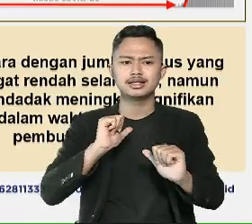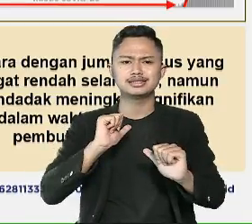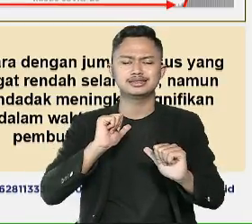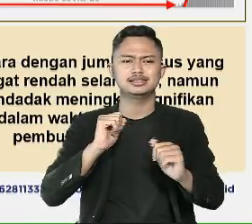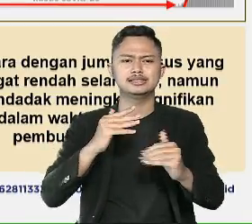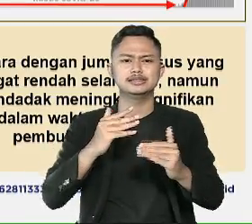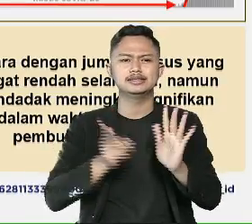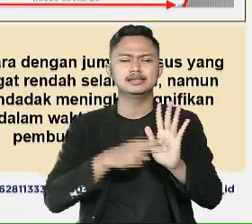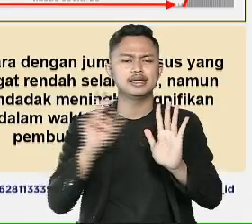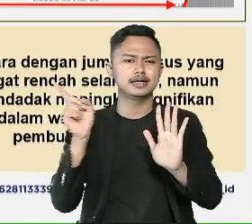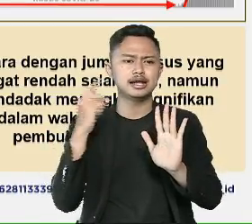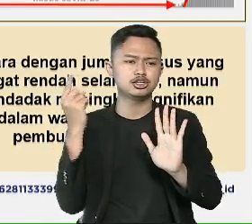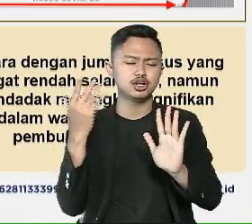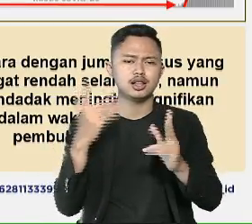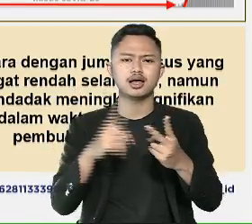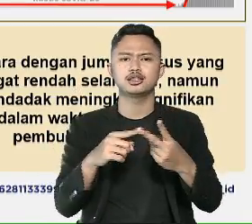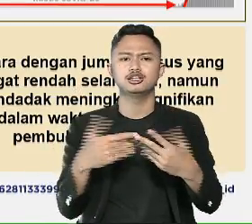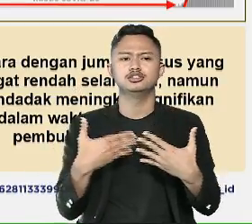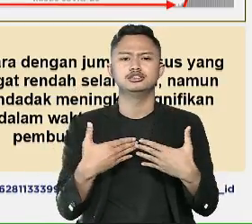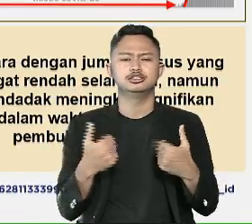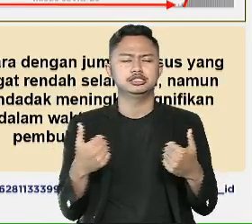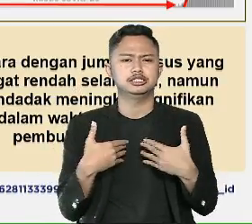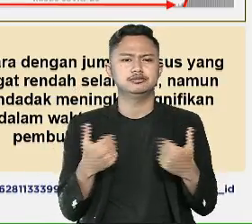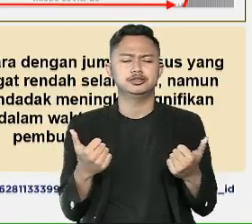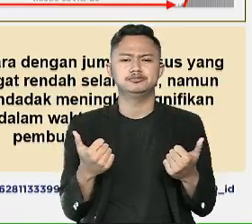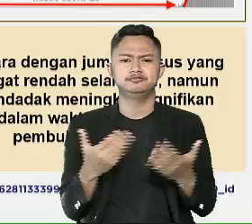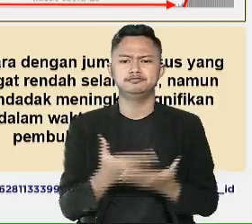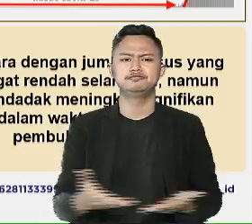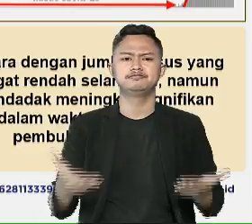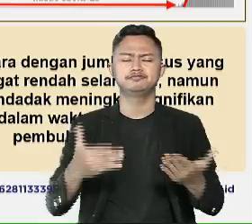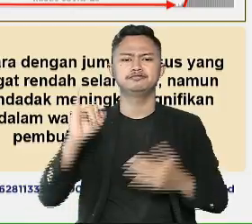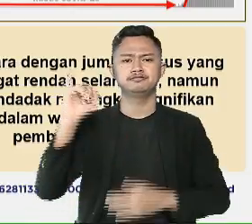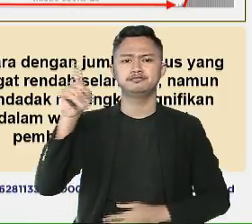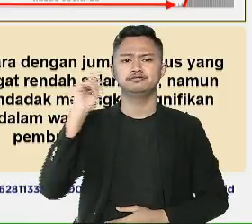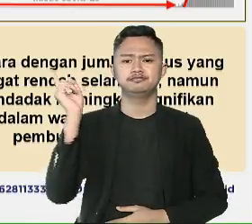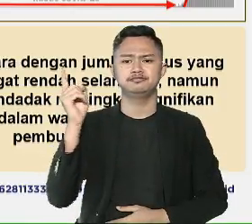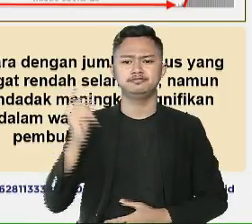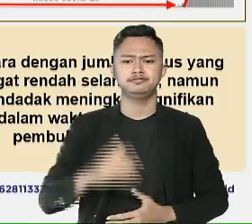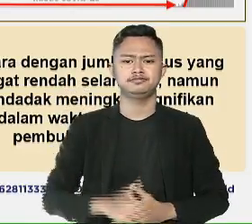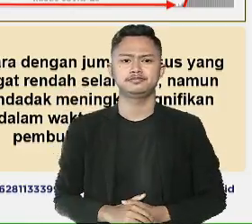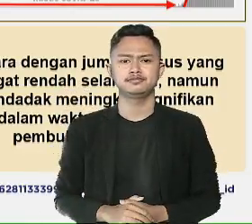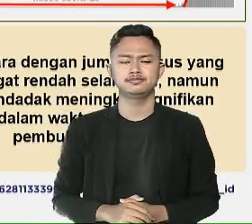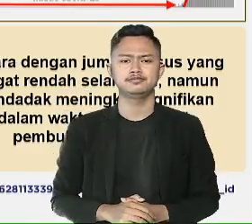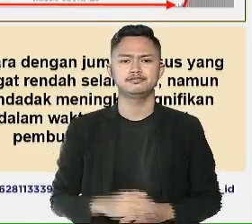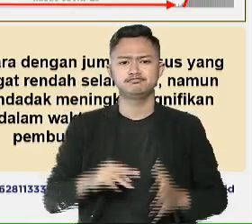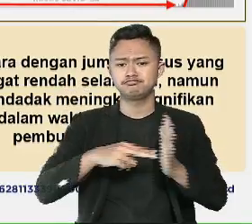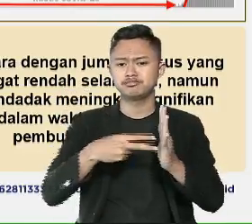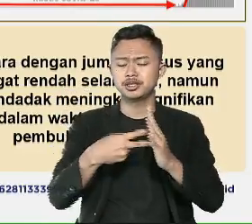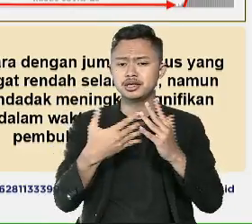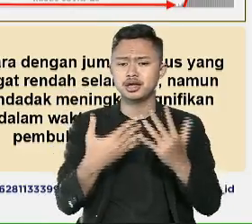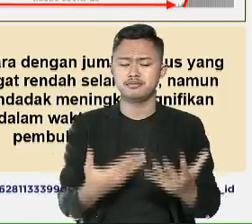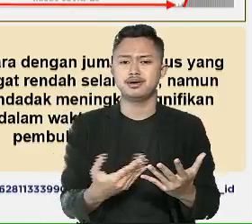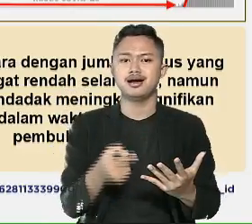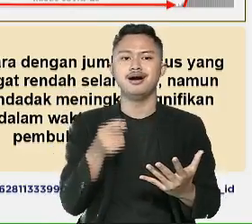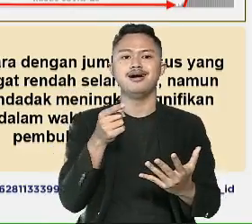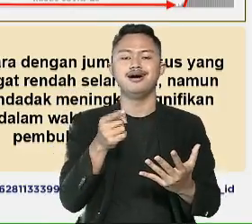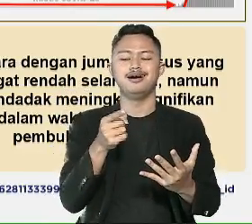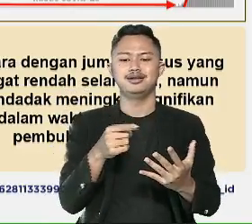berskala nasional dan persiapan kegiatan berskala internasional. Hal inilah yang